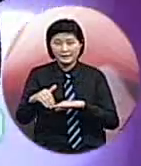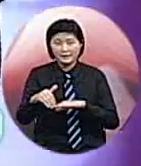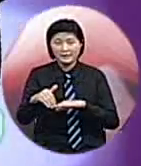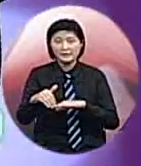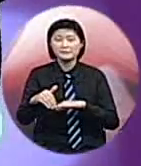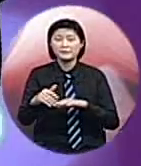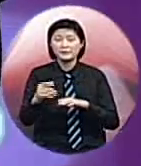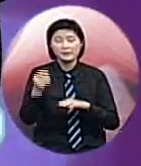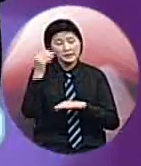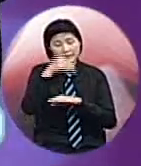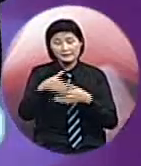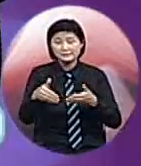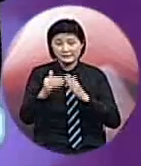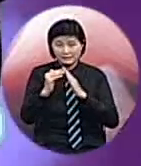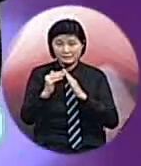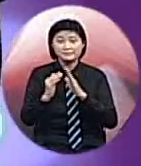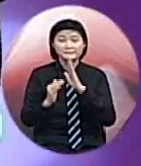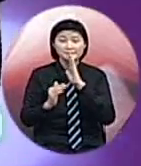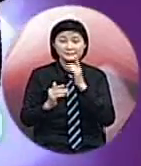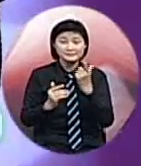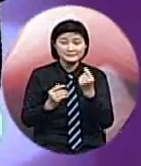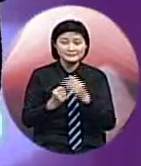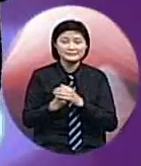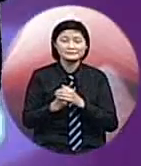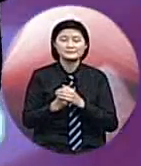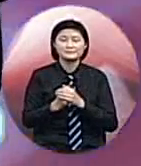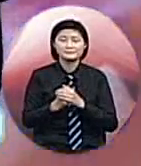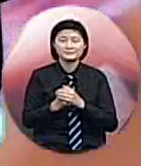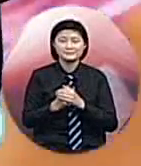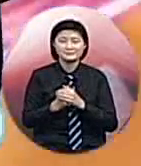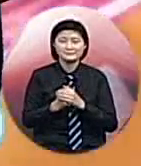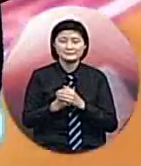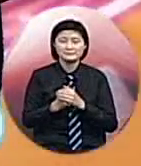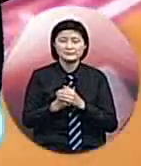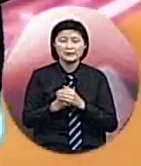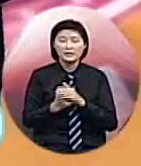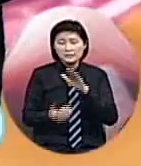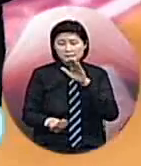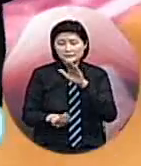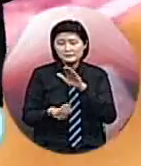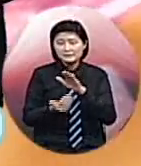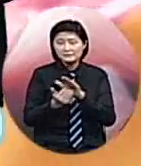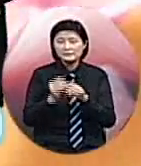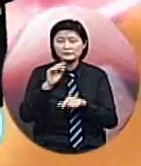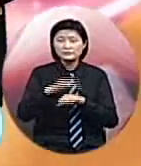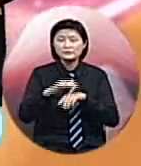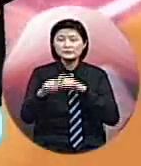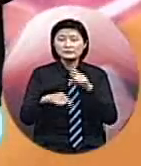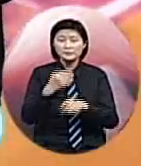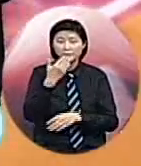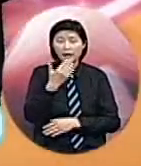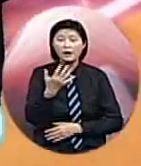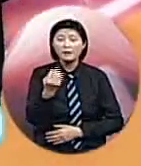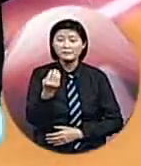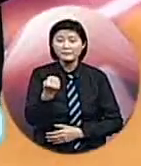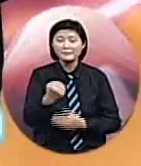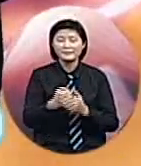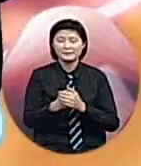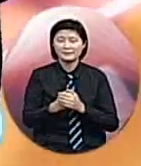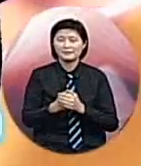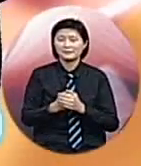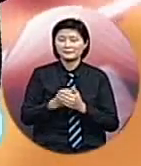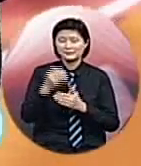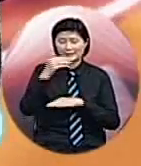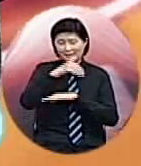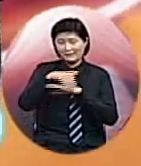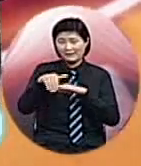적은 계획이나 이 계획을 좀 세우셨을 텐데. 이거저거 에. 얼마나 실천된 것 같아요? 그냥